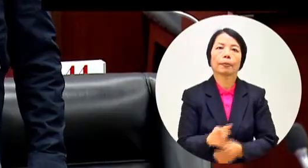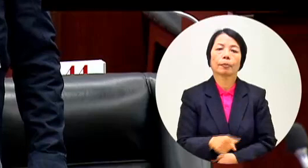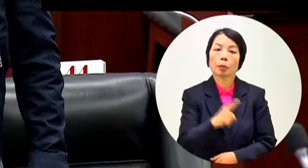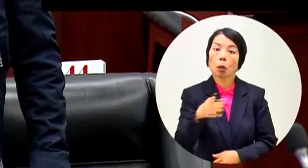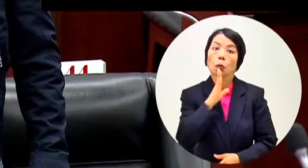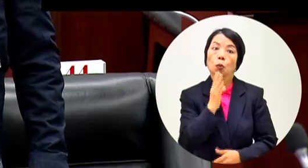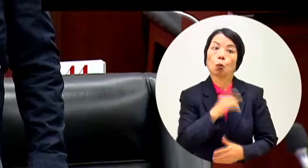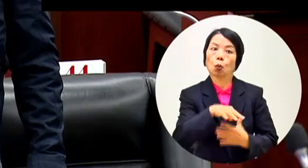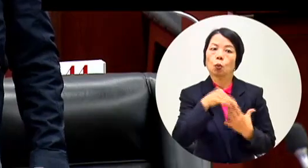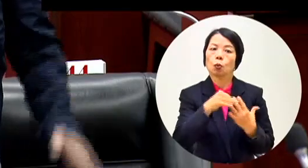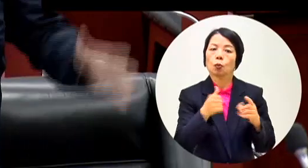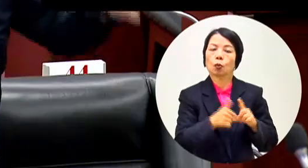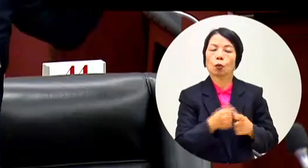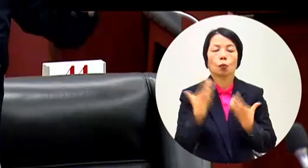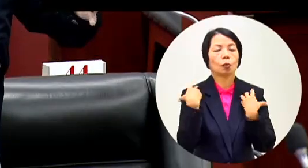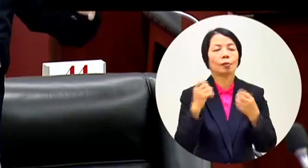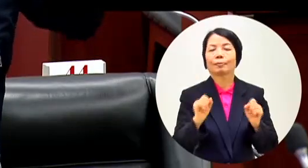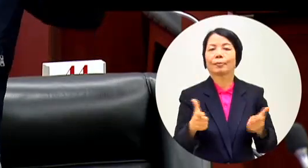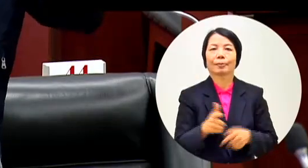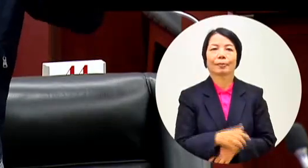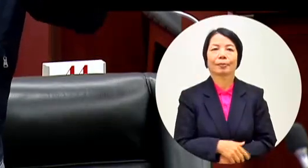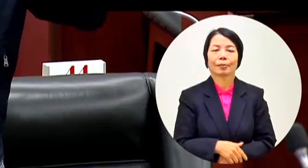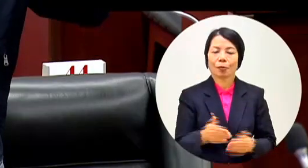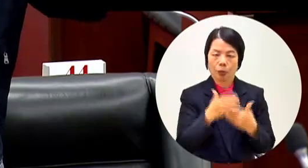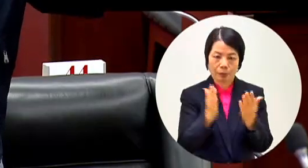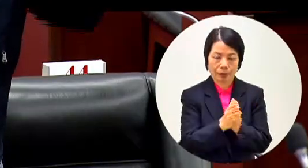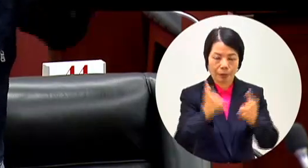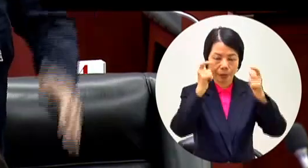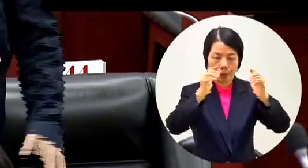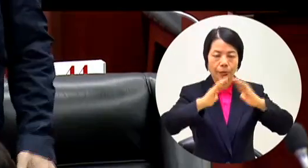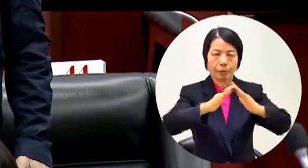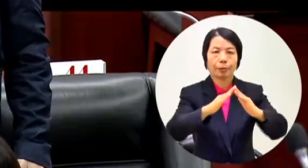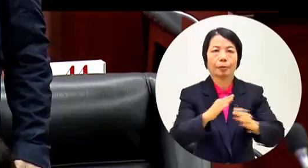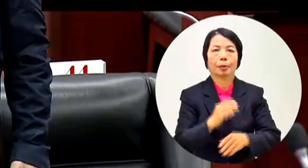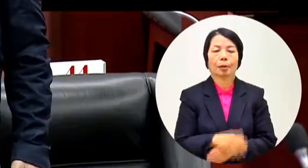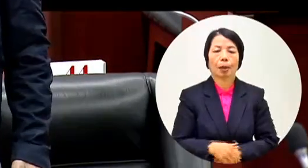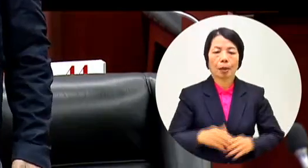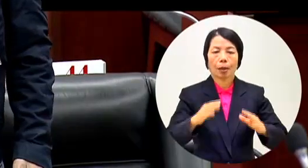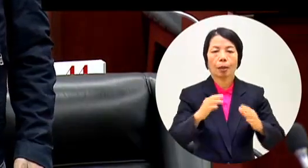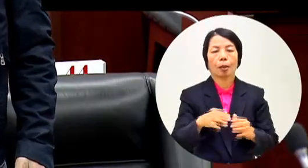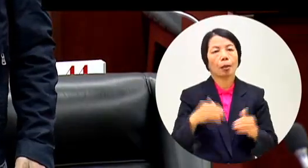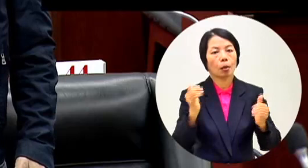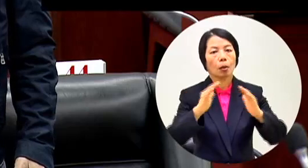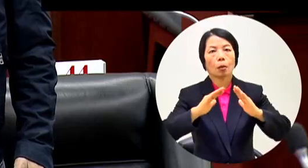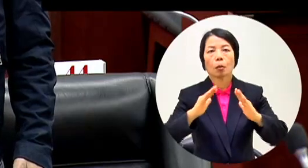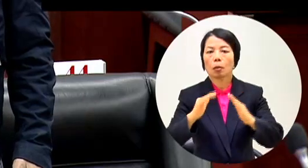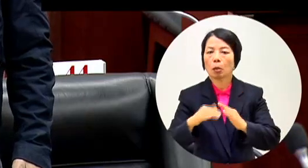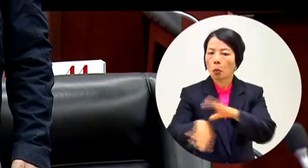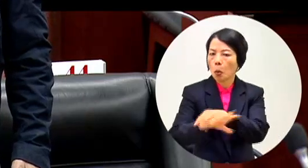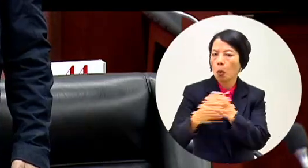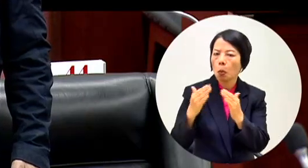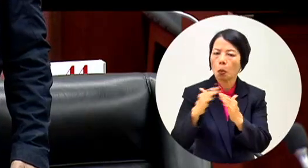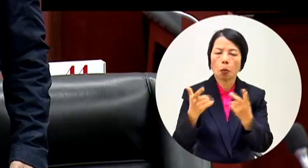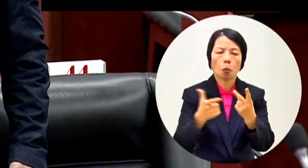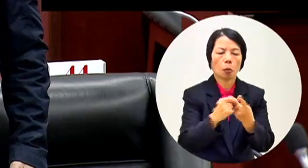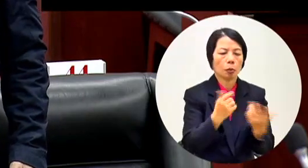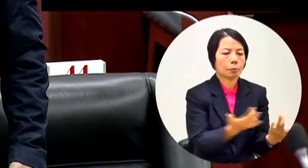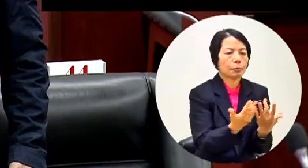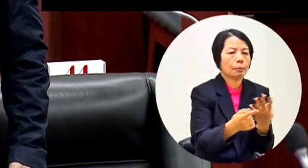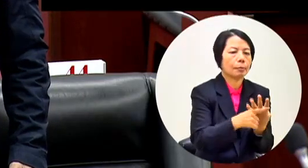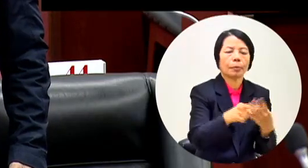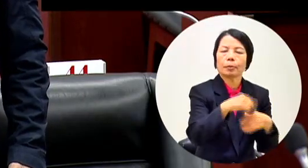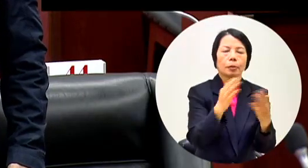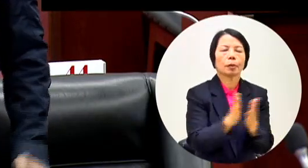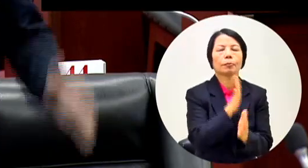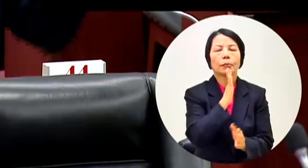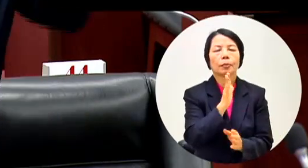都是高雄市吼，空屋都是自己的，产业也都是整个高雄市的，不是只是大社。那这个问题是高雄这几年